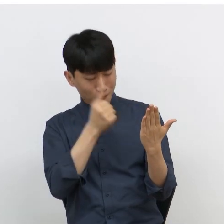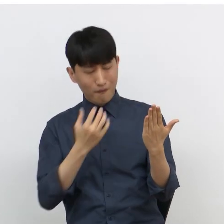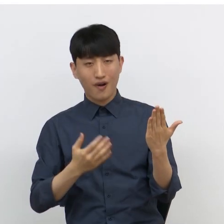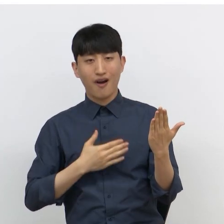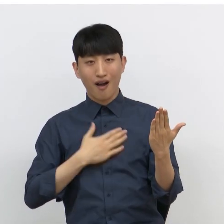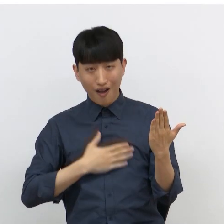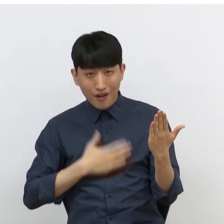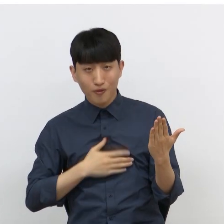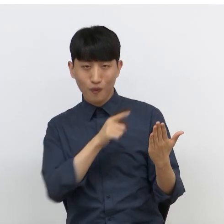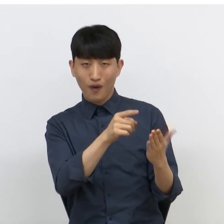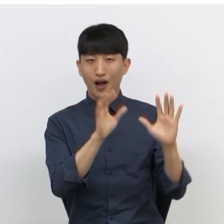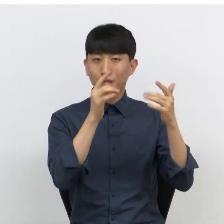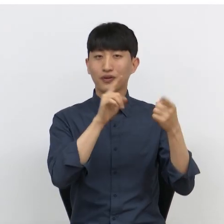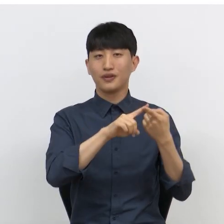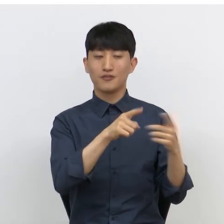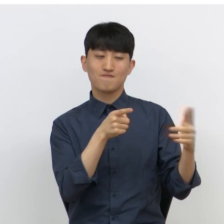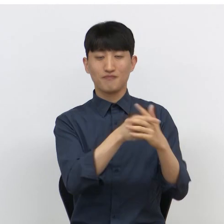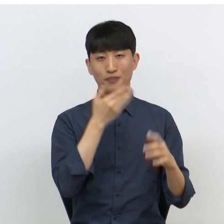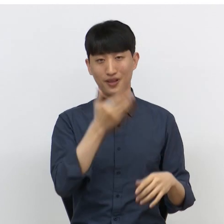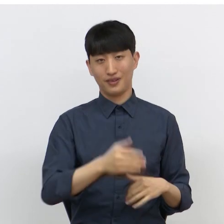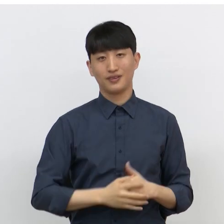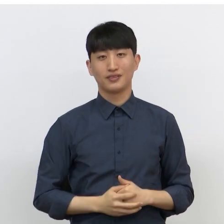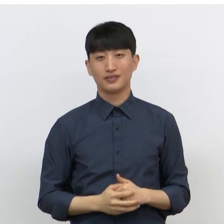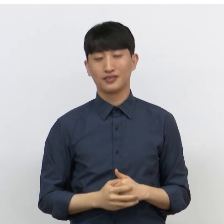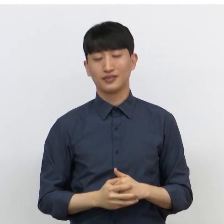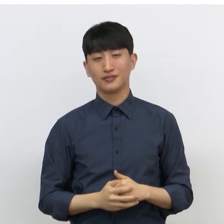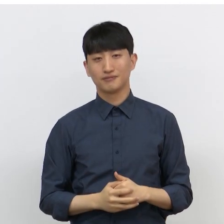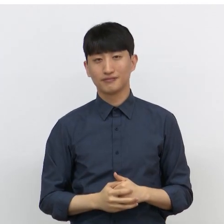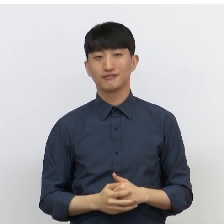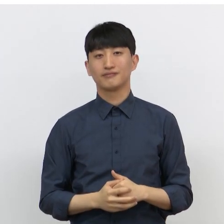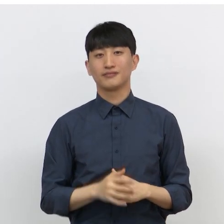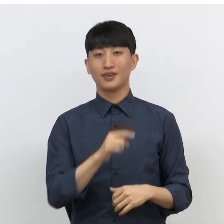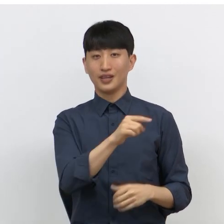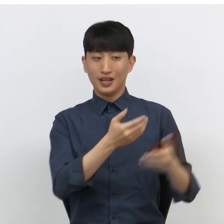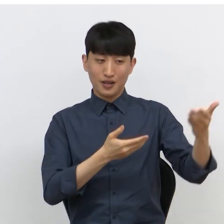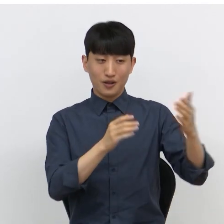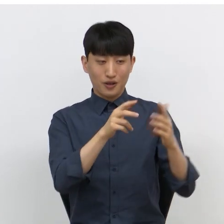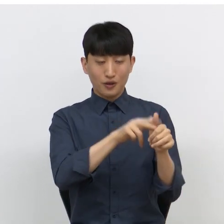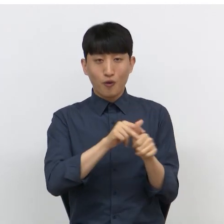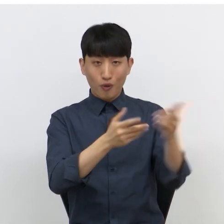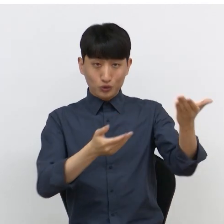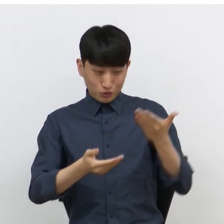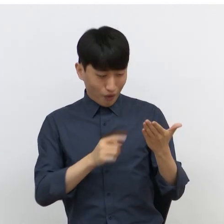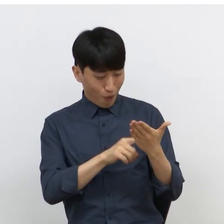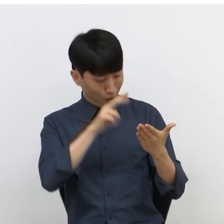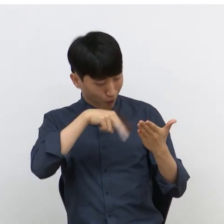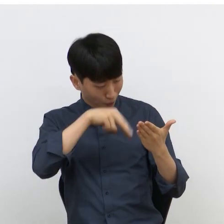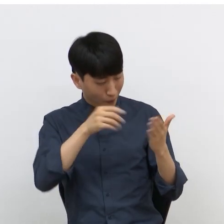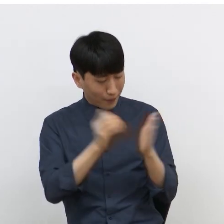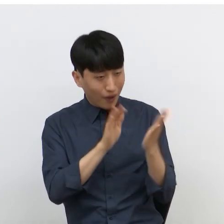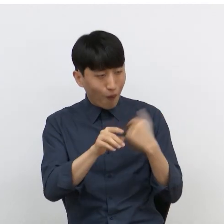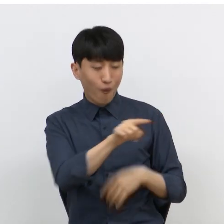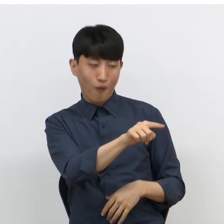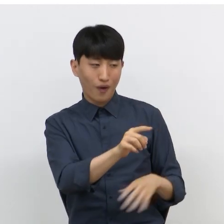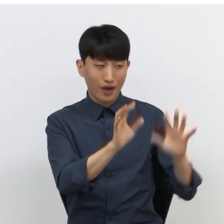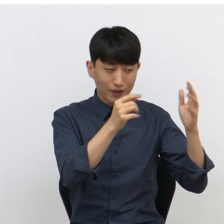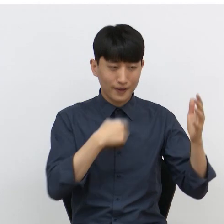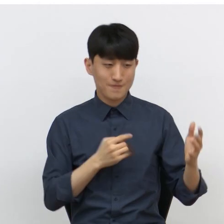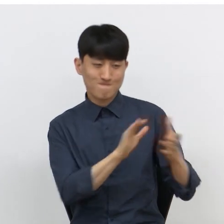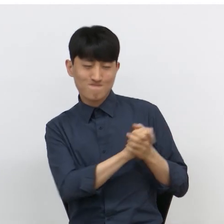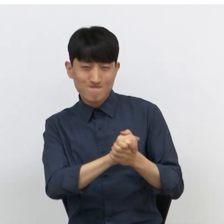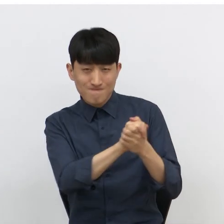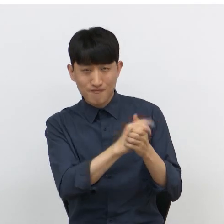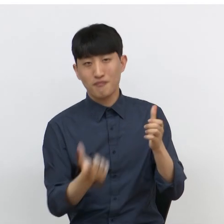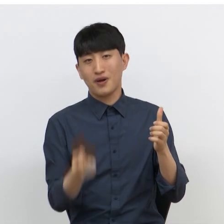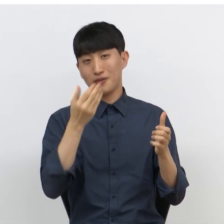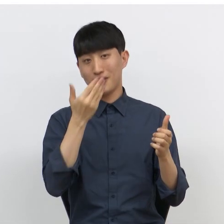수가 있었습니다. 이와 같이 하게 되면 아무래도 그 짧은 시간에는 그 아동과 제가 라포 형성하기 되게 쉽겠죠.